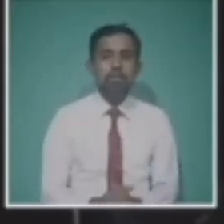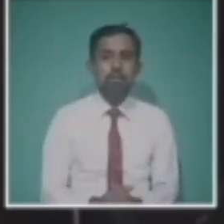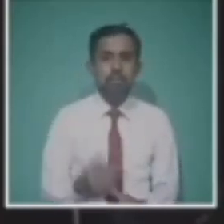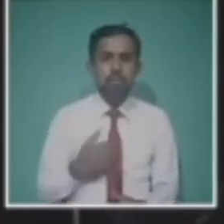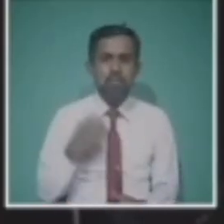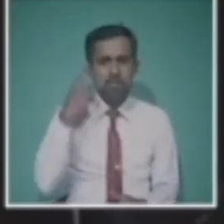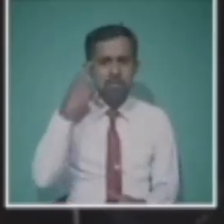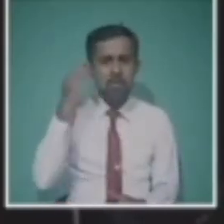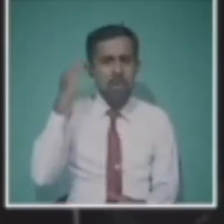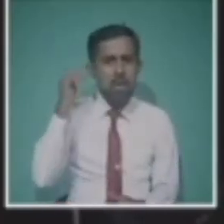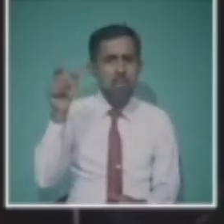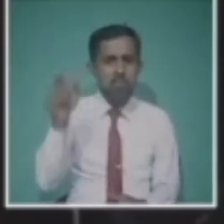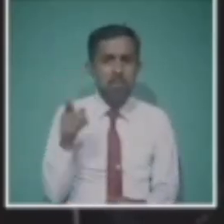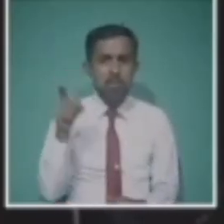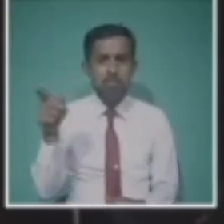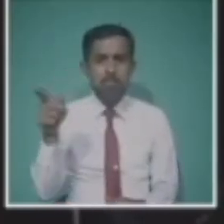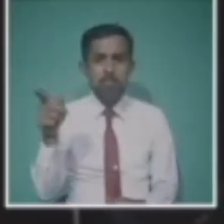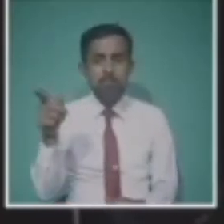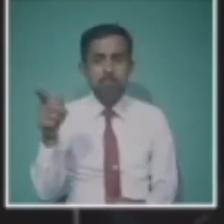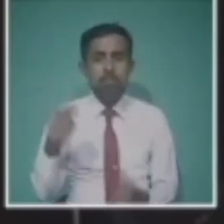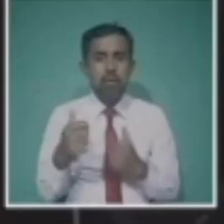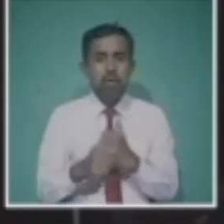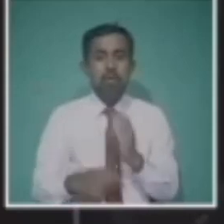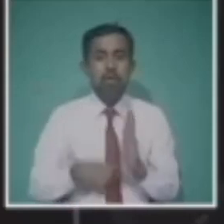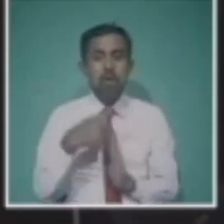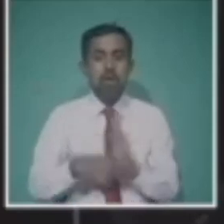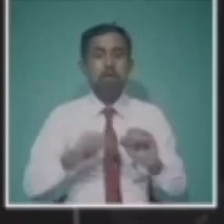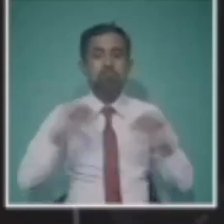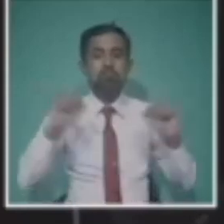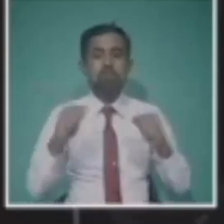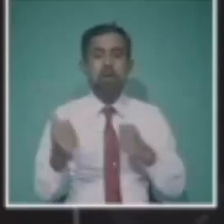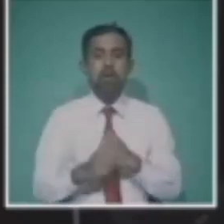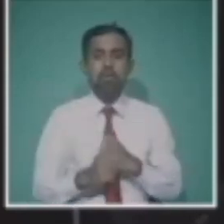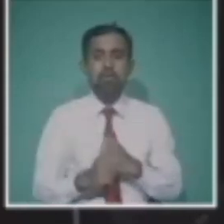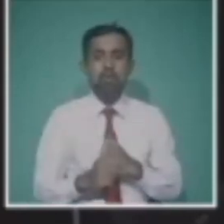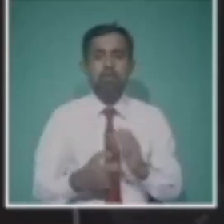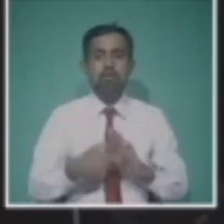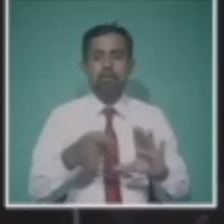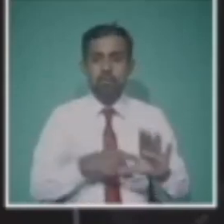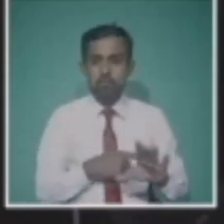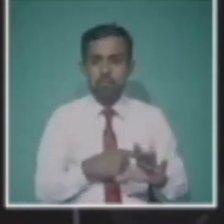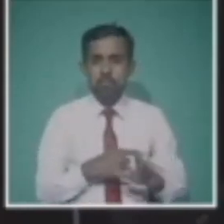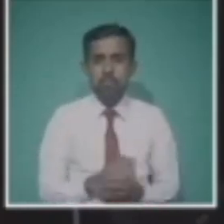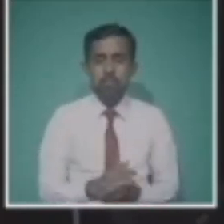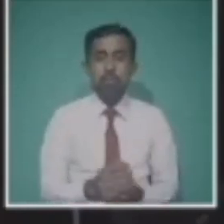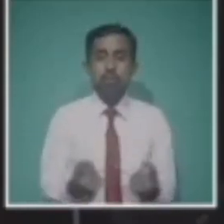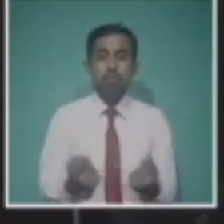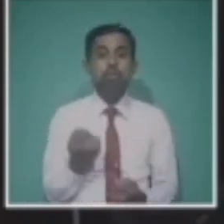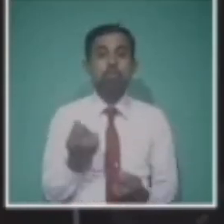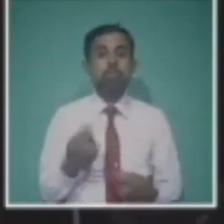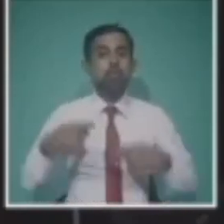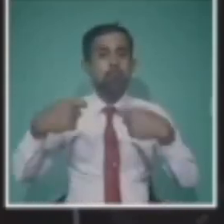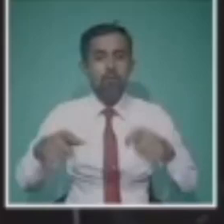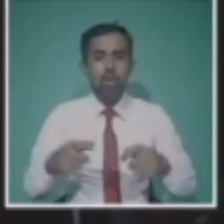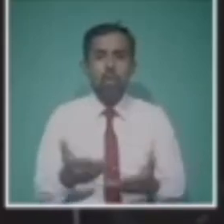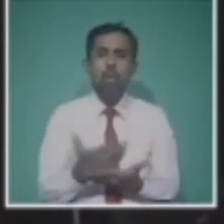මම හිතන්නේ එතුමිය හදන්නේ ලංකාවේ අරගලයක් ඇති කරන්න. ඒකට උවමනා මුදල් වියදම් කරන්න